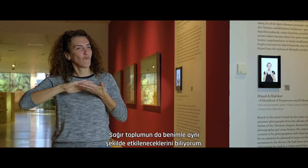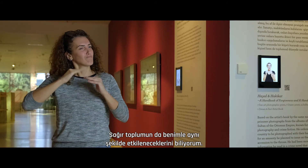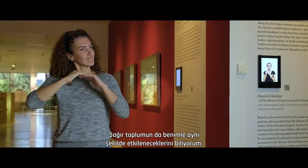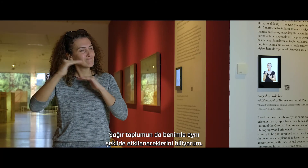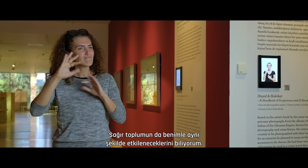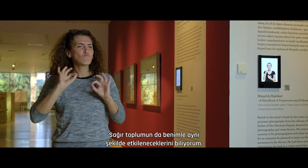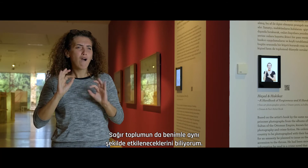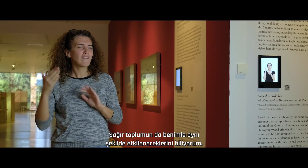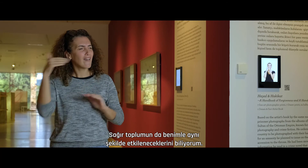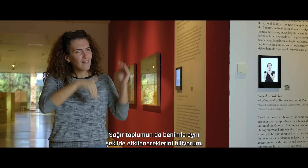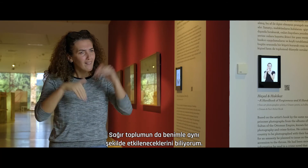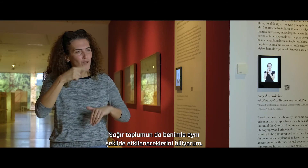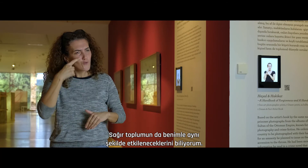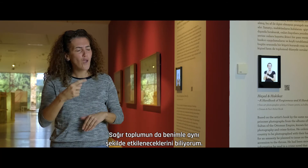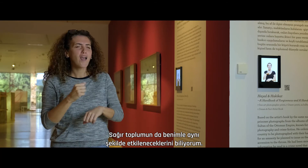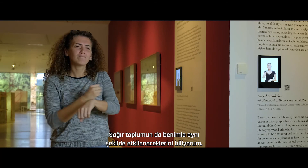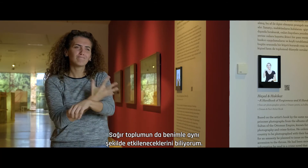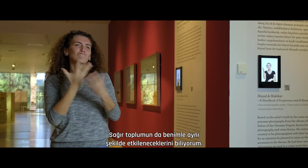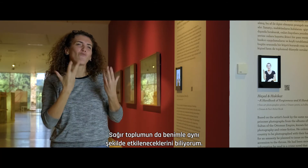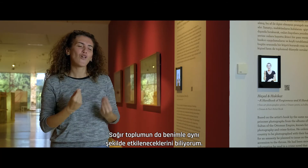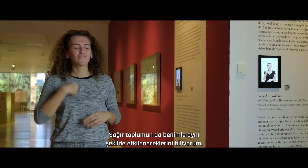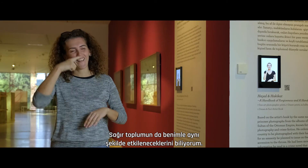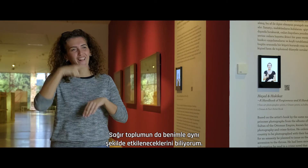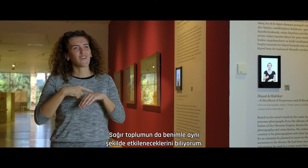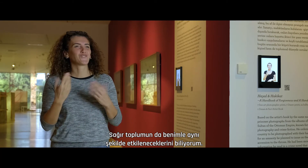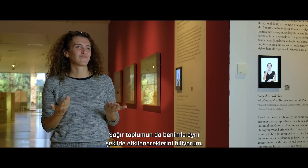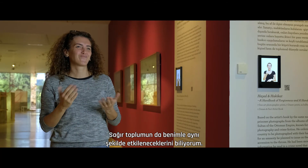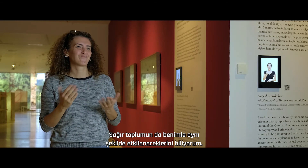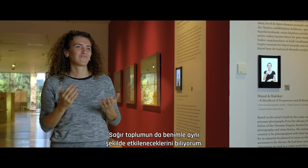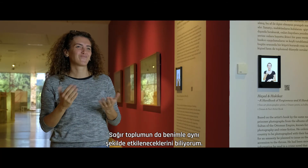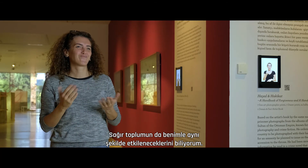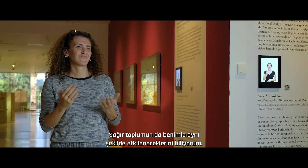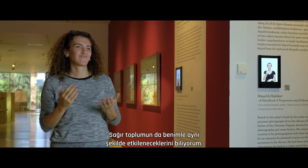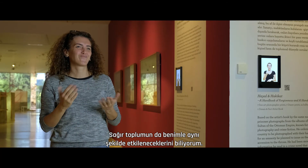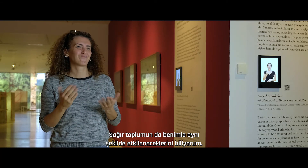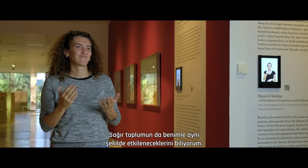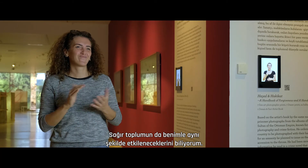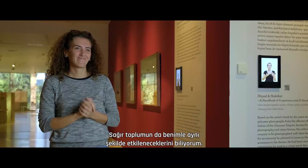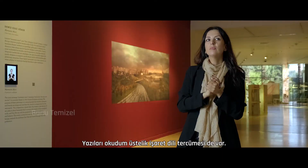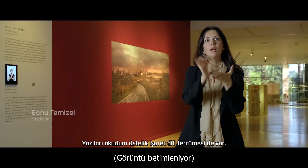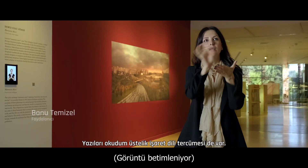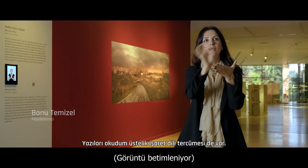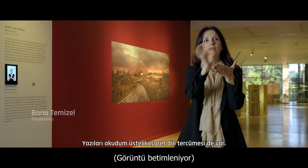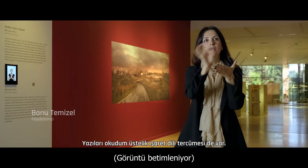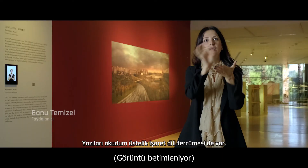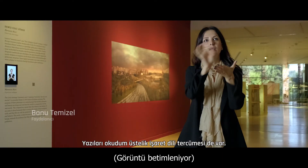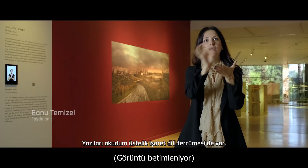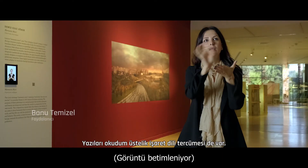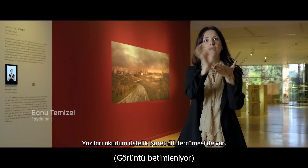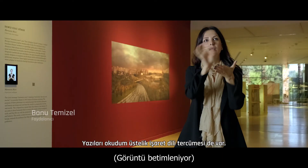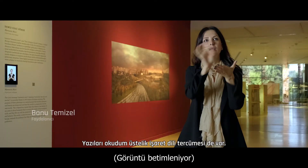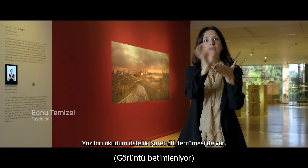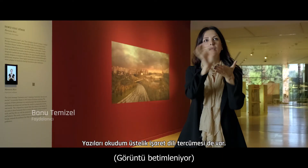şekilde etkileneceklerini biliyorum. Bilgi panolarındaki tabletlerde işaret diliyle çeviri yapılıyor. Banu